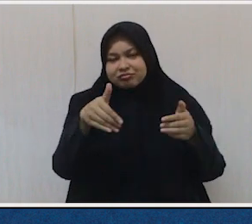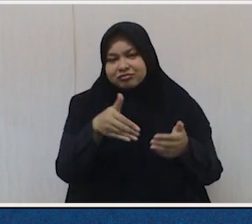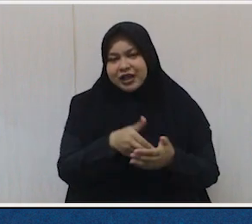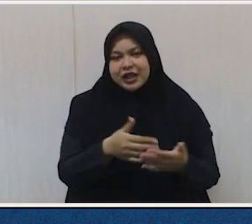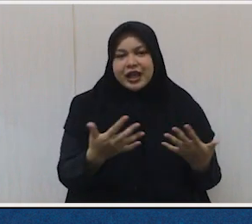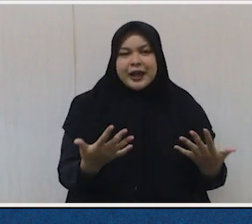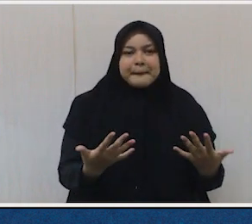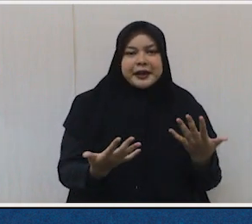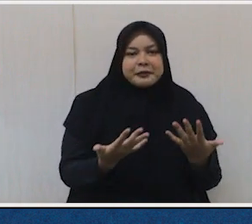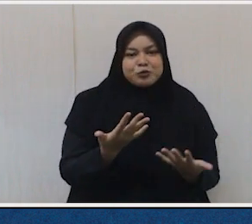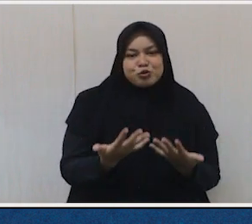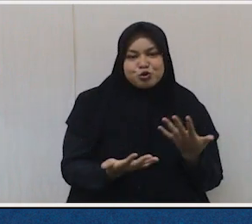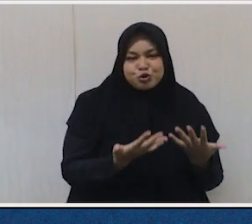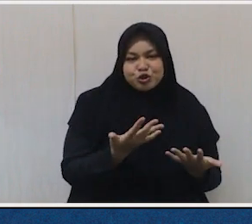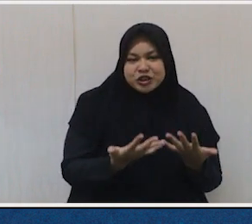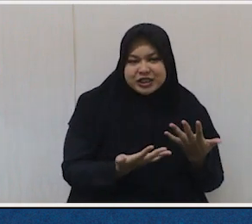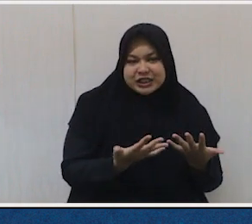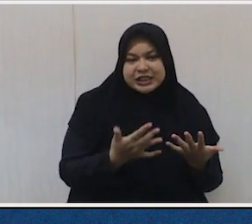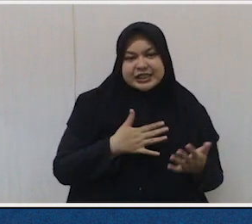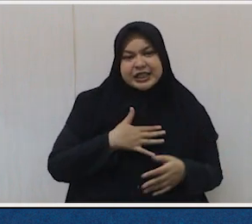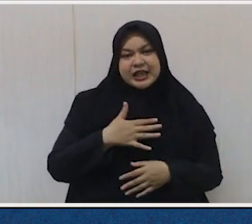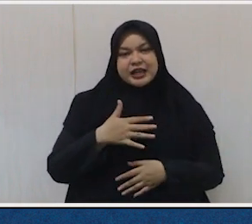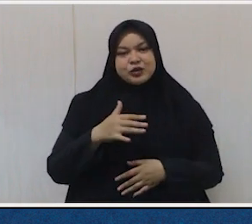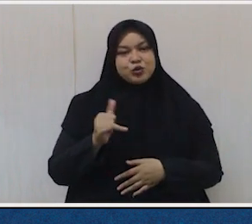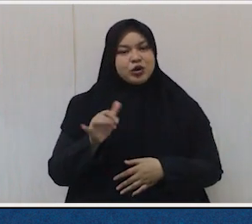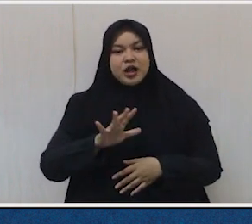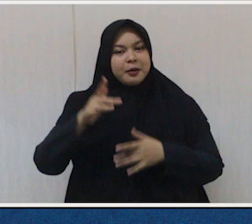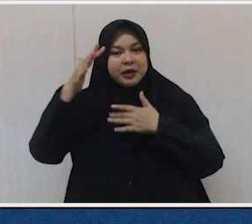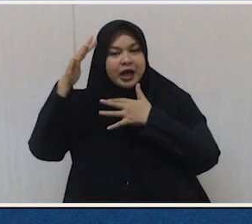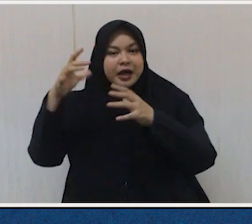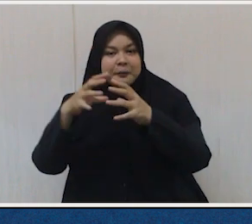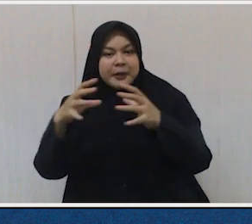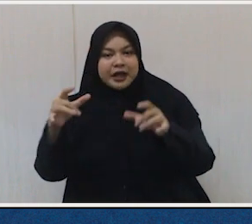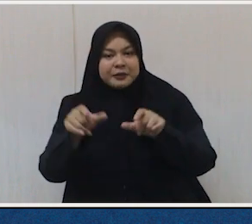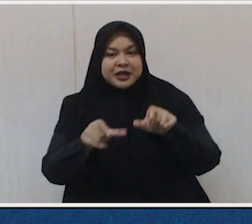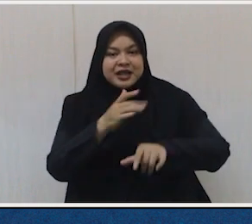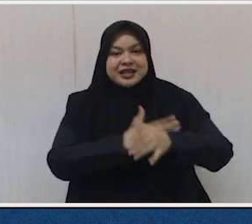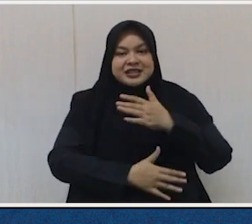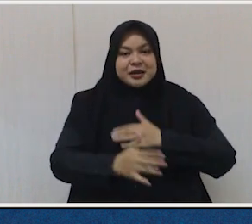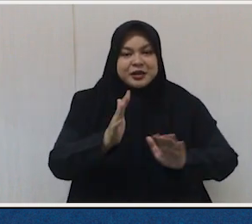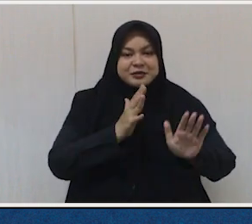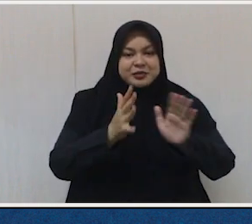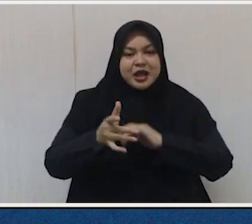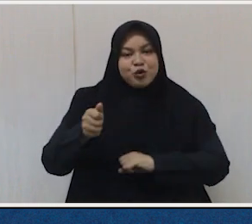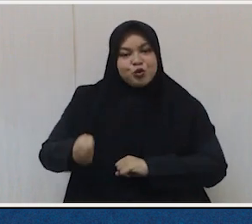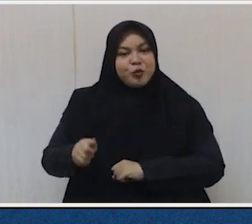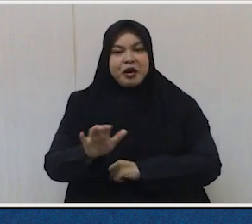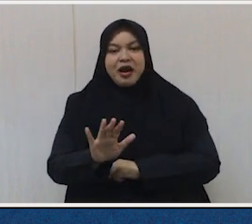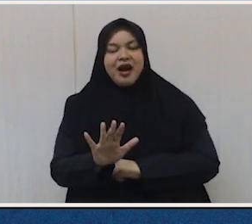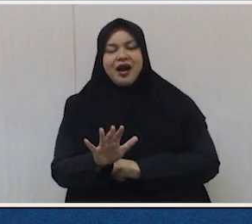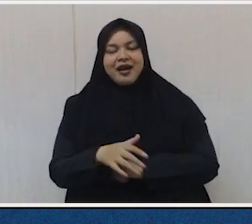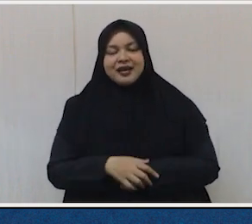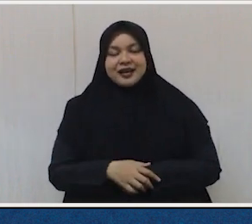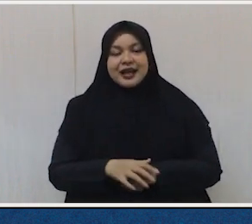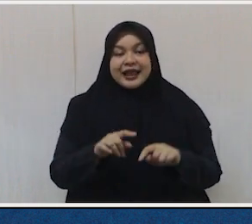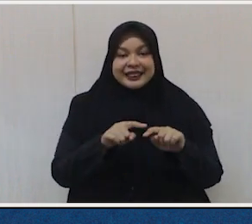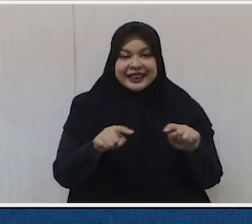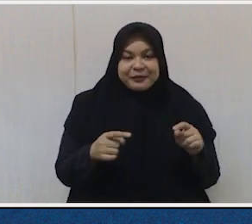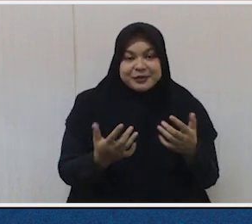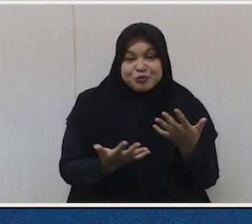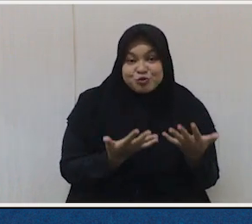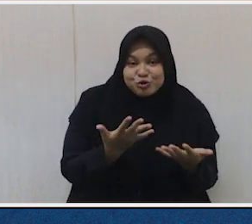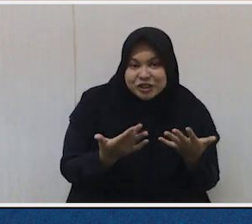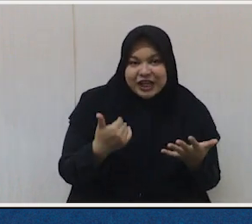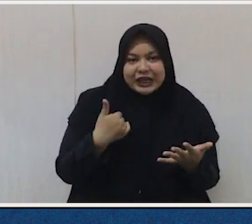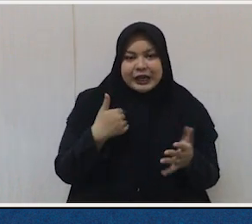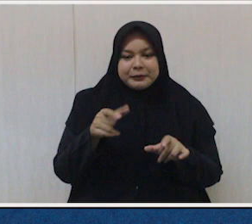setidaknya apa ya mungkin saya juga sebenarnya tidak berharap banyak disabilitas yang berhadapan dengan hukum ya tetapi setidaknya